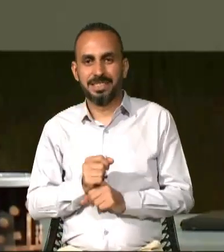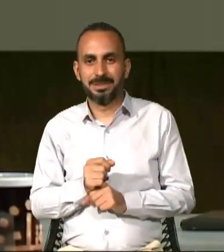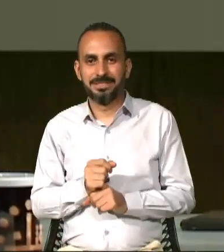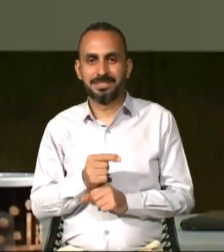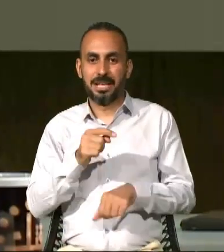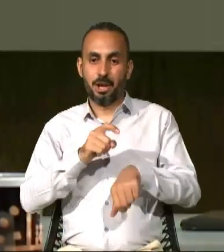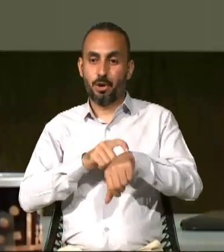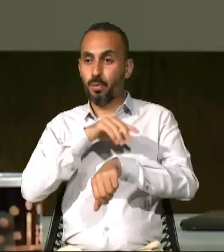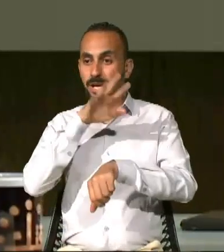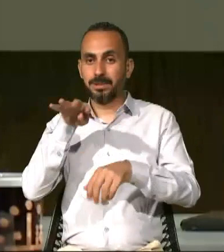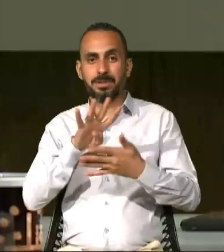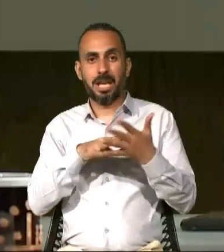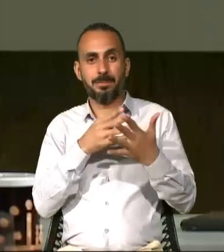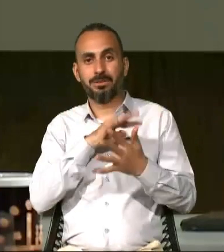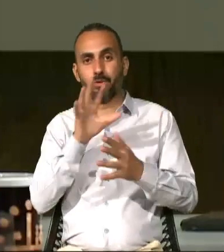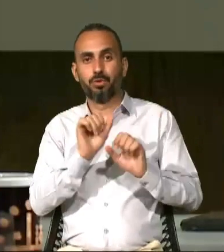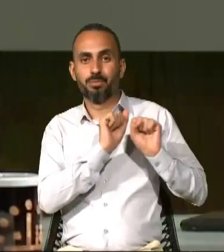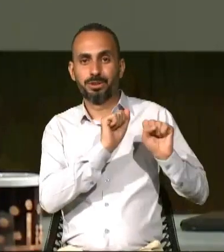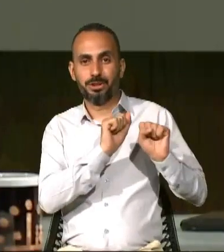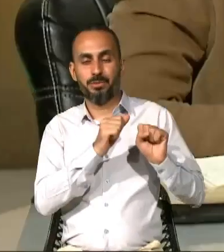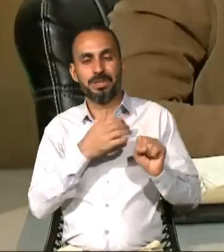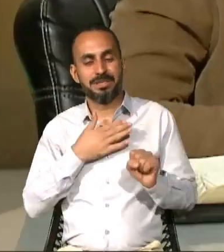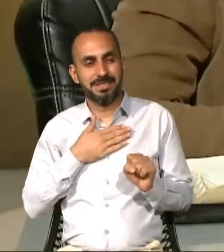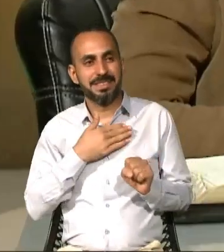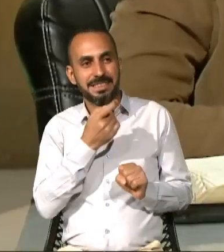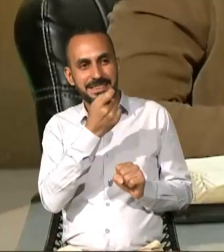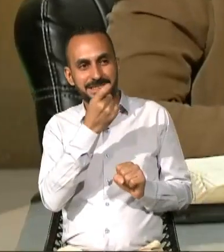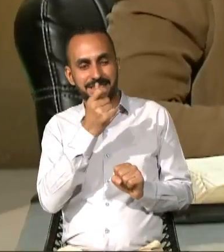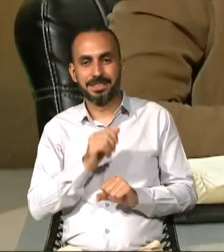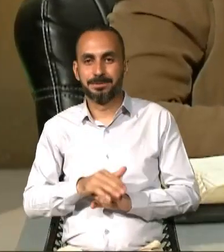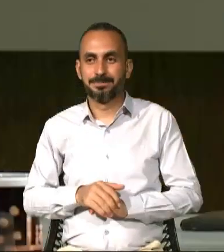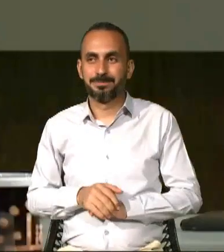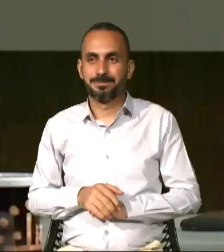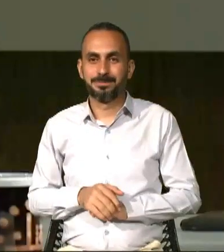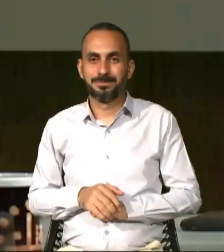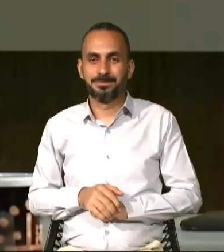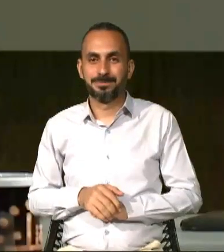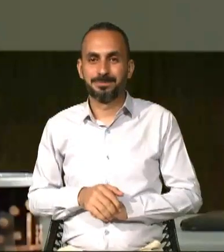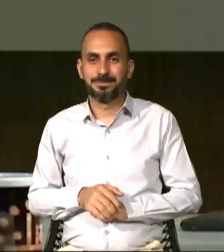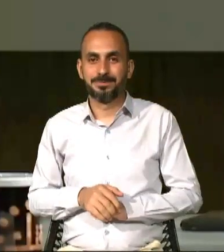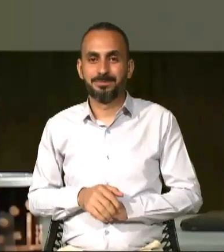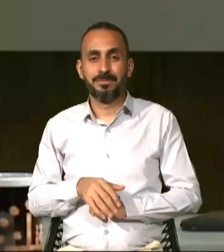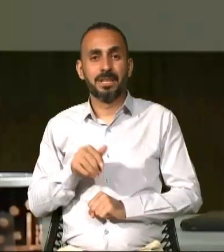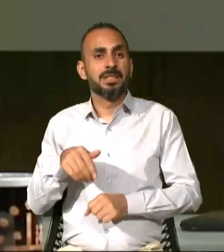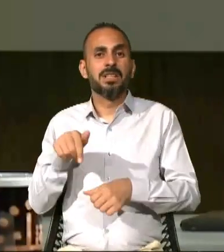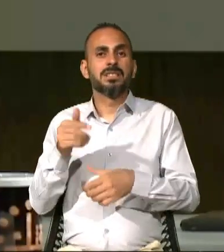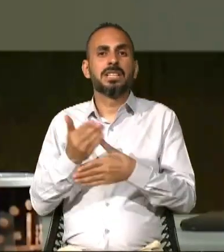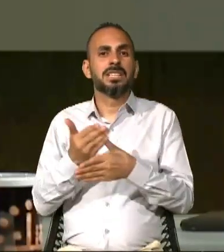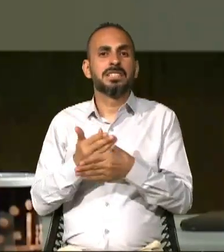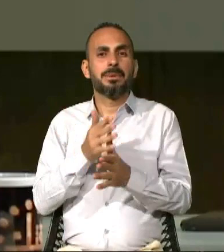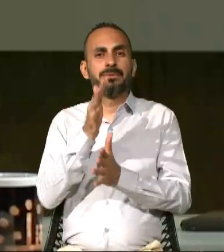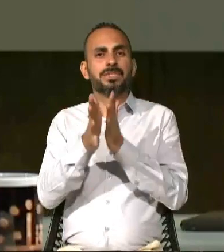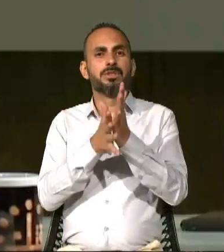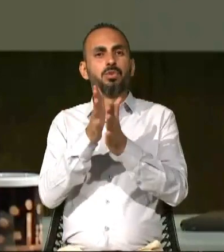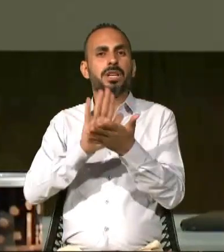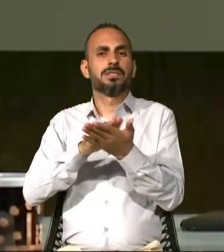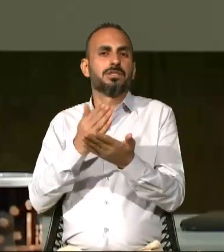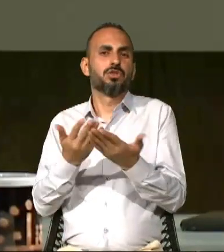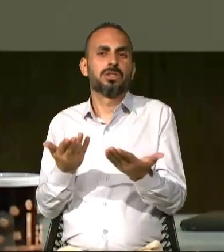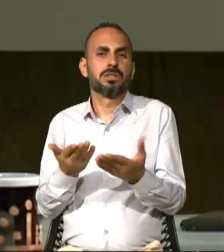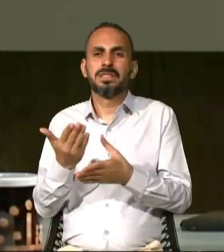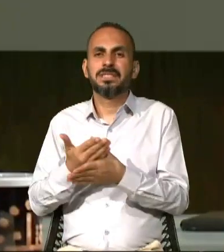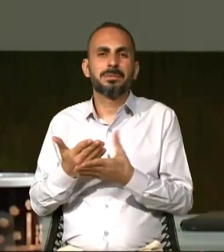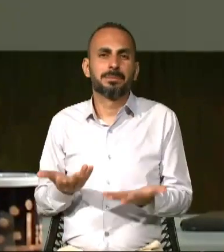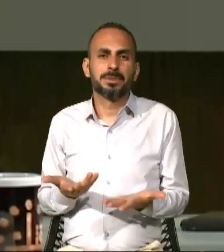وقته هو حبيبي. بس هستاذن في دقيقه، ممكن ينفع يا ابونا؟ اتفضل يا ابونا. طبعا تقولوا لنا ليه انتوا عاملين لغه الاشاره النهارده؟ اكيد حضراتكم